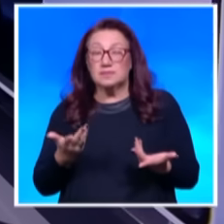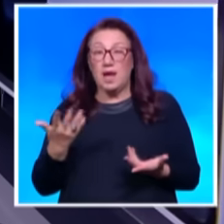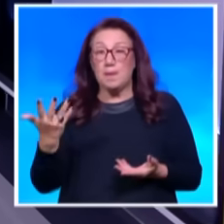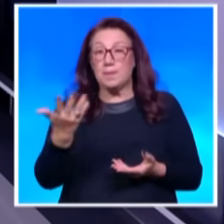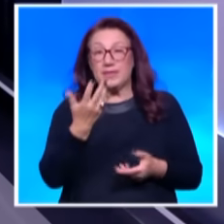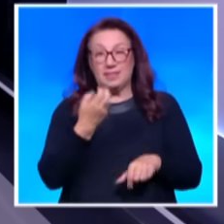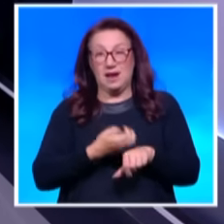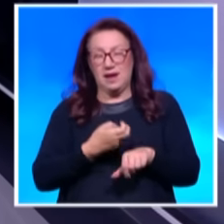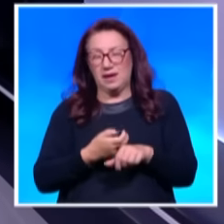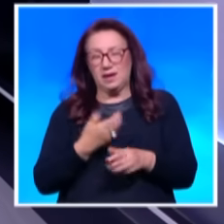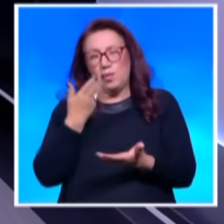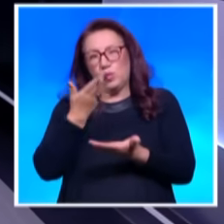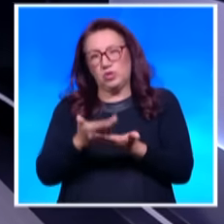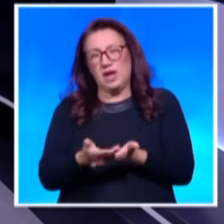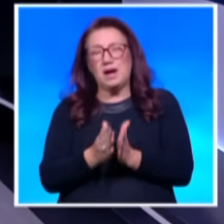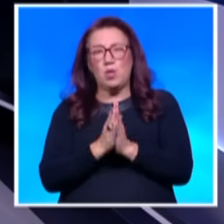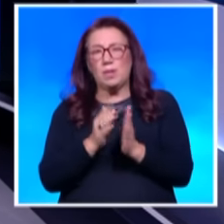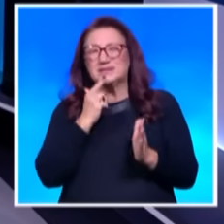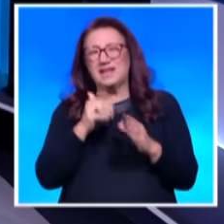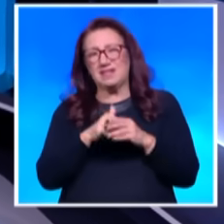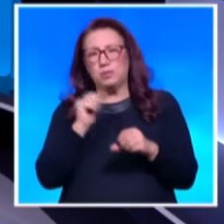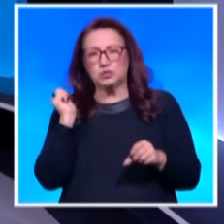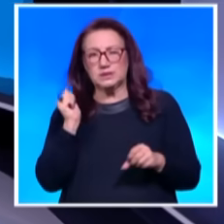варианти, ще ни каже сега Маргарита Стефанова. Здравей!